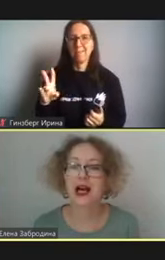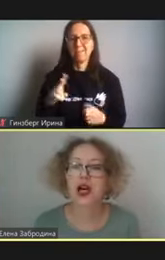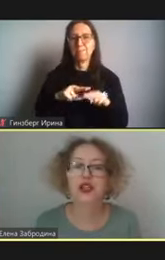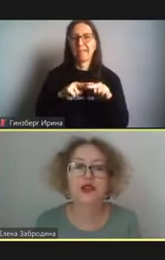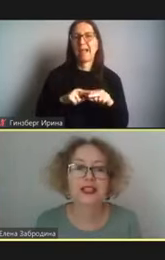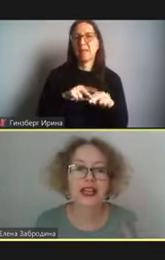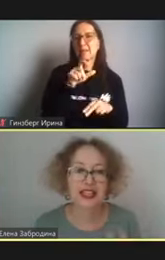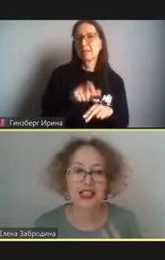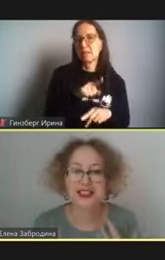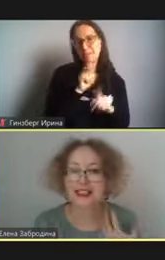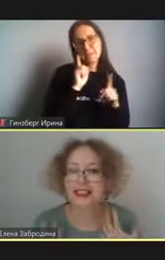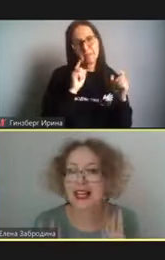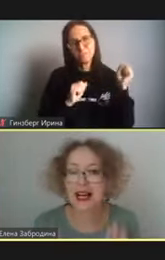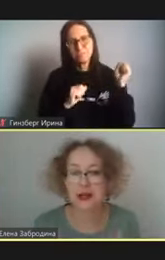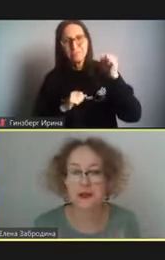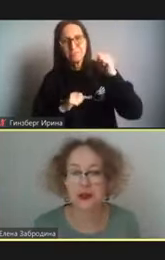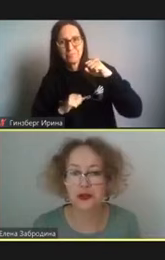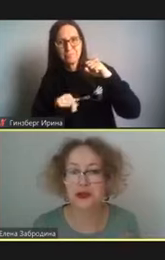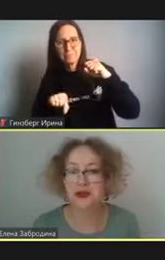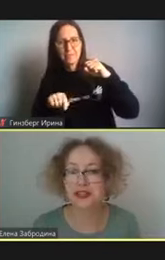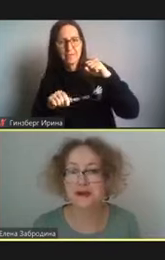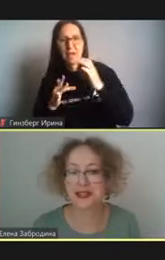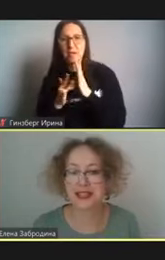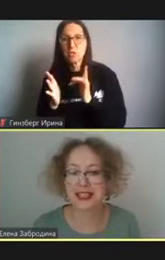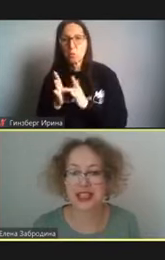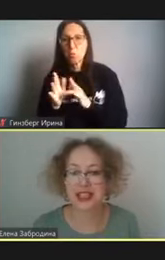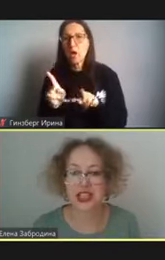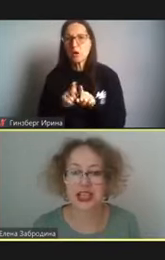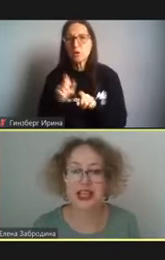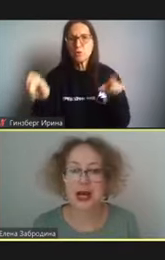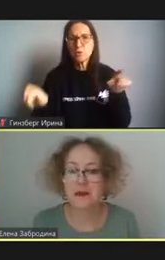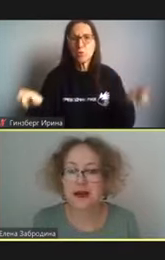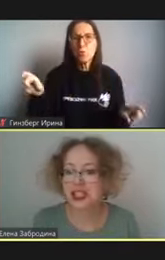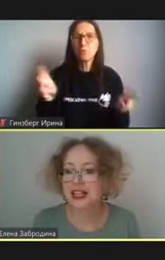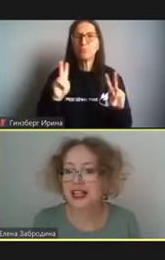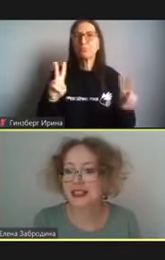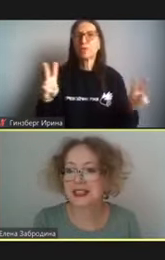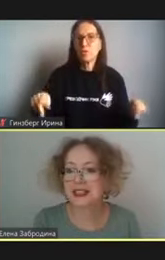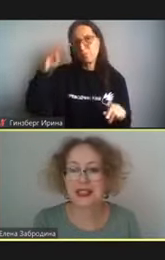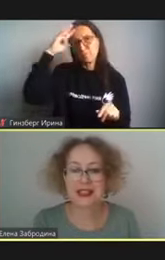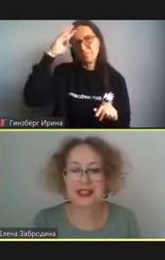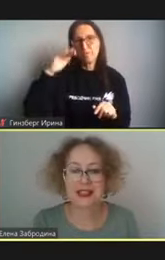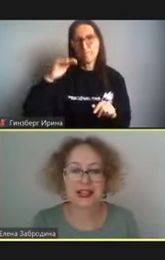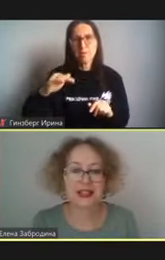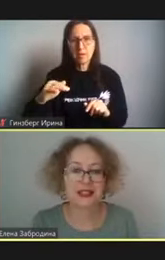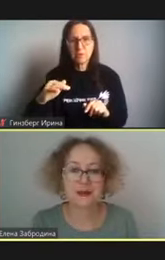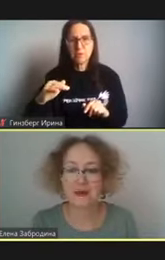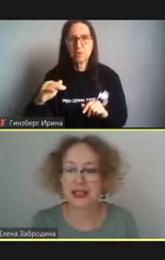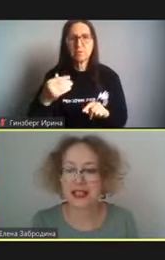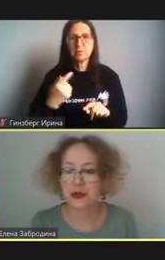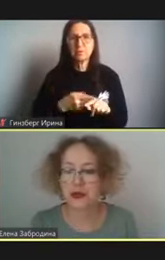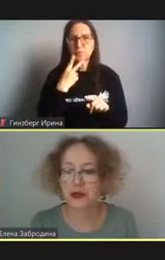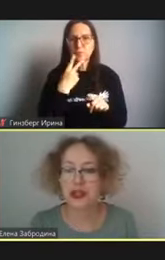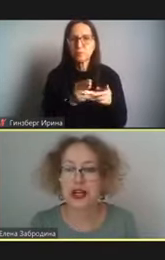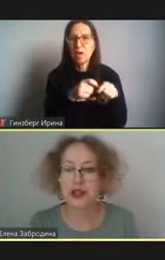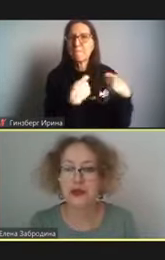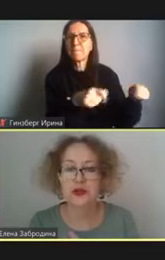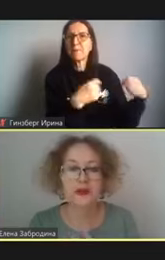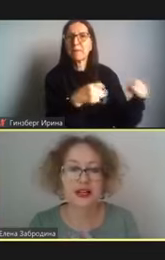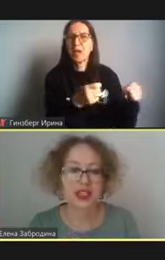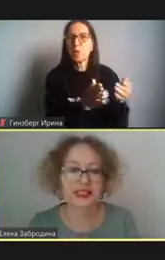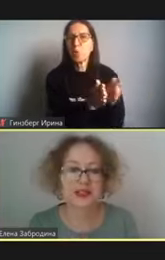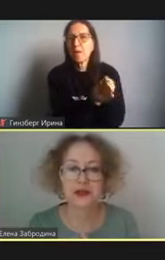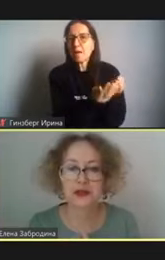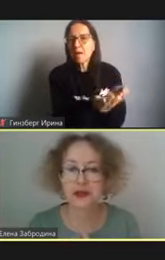склонился. Но также здесь так много других персонажей. Мальчик занимается раковинами, продает их.